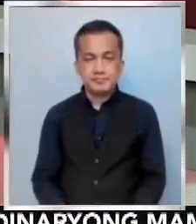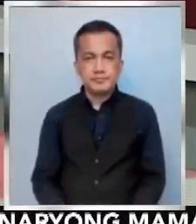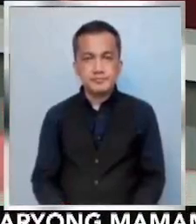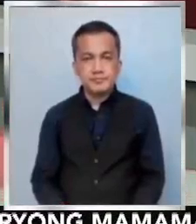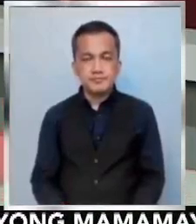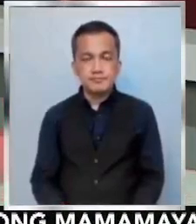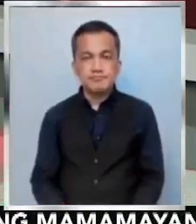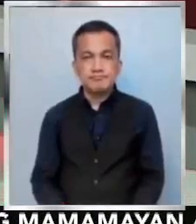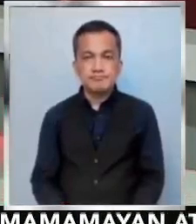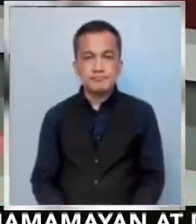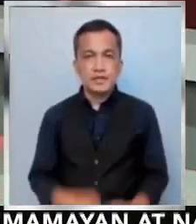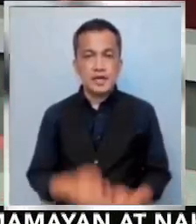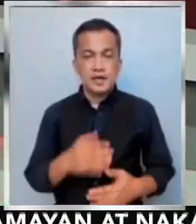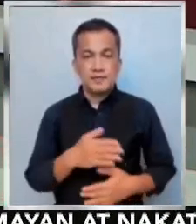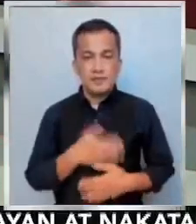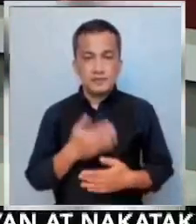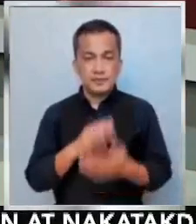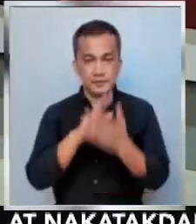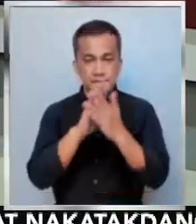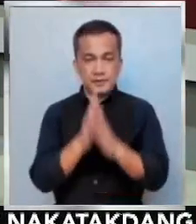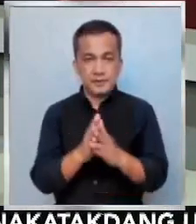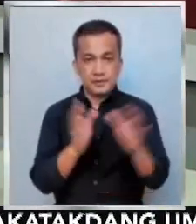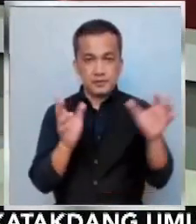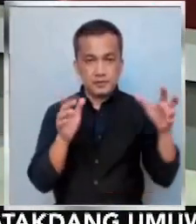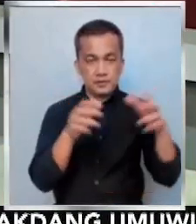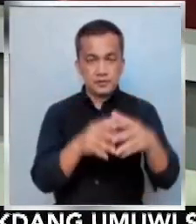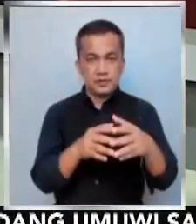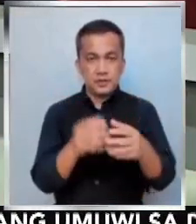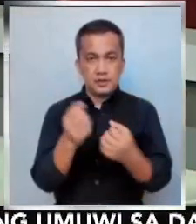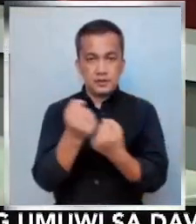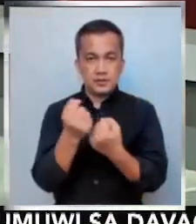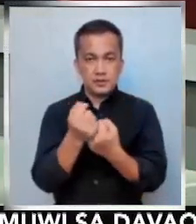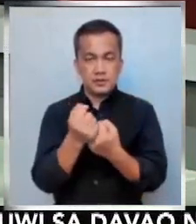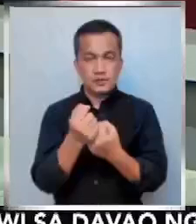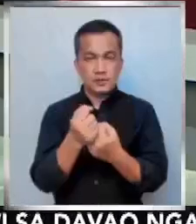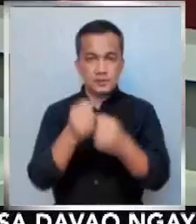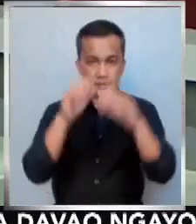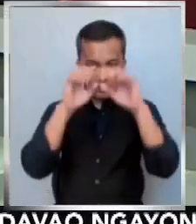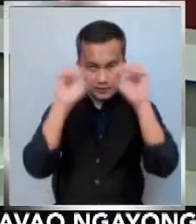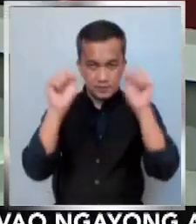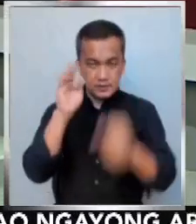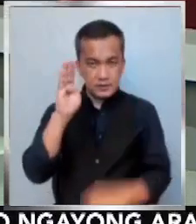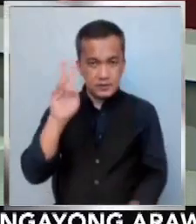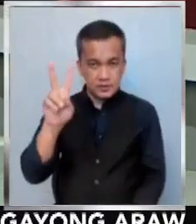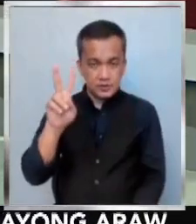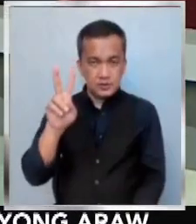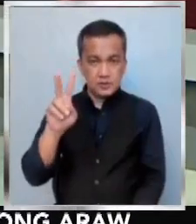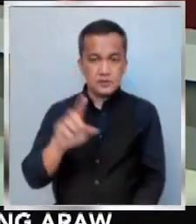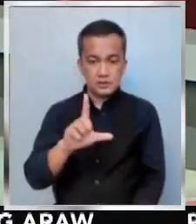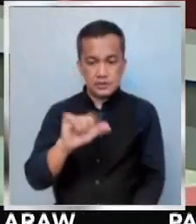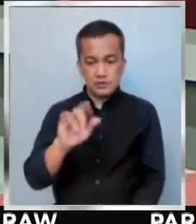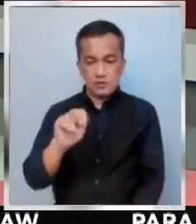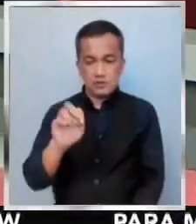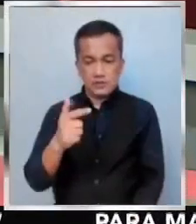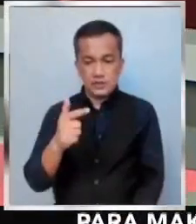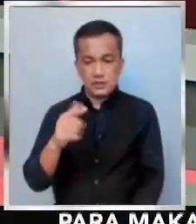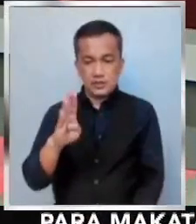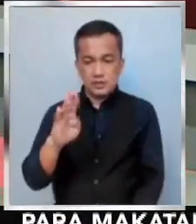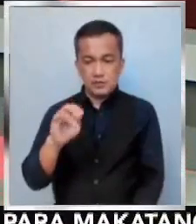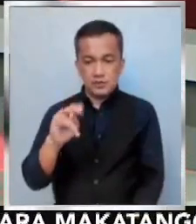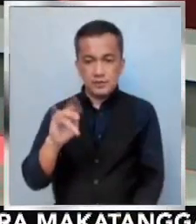Masaya at payapa ang namang nagtipo ng mga taga-suporta ni Pangulong Bongbong Marcos sa Liwasang Bonifacio. Ang ilan sa